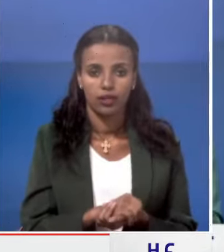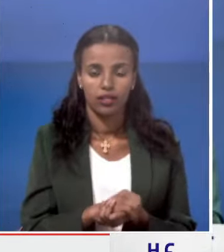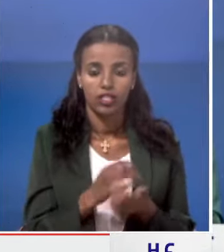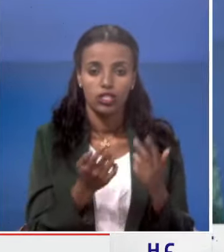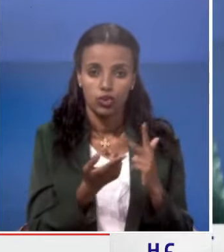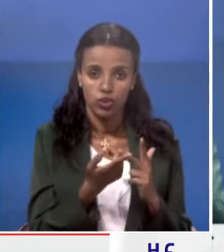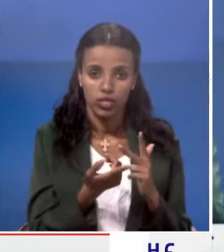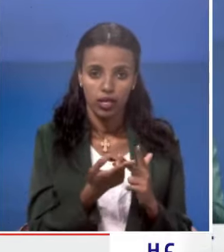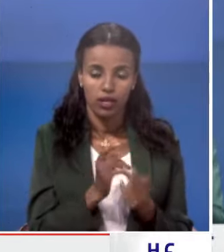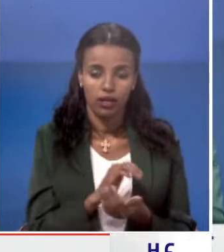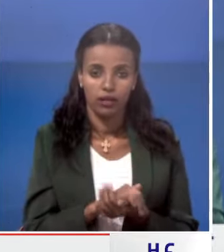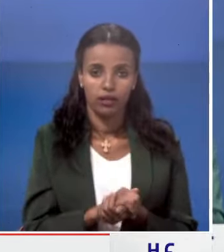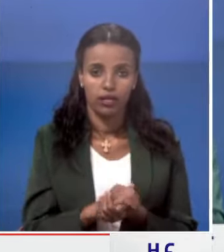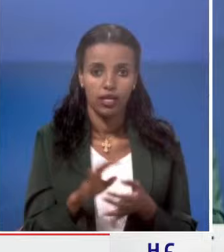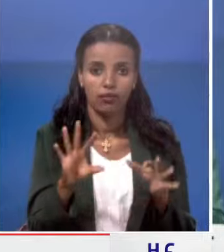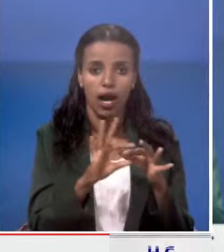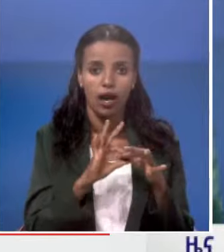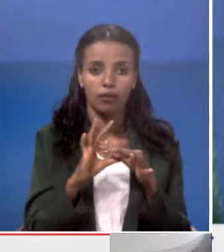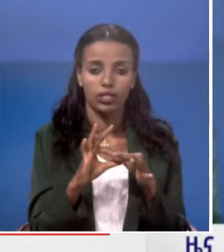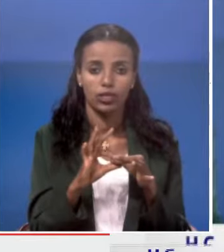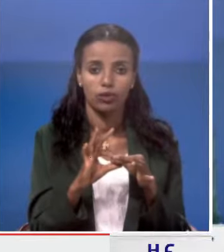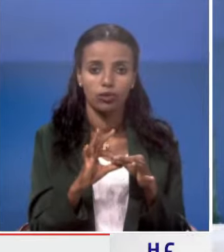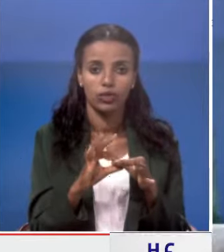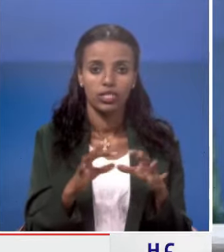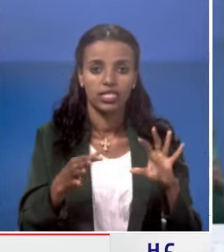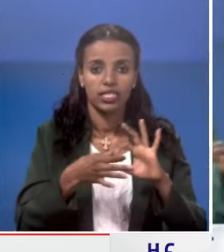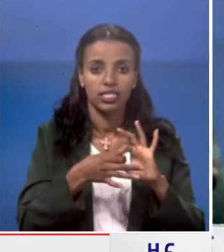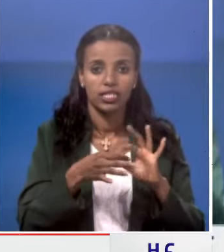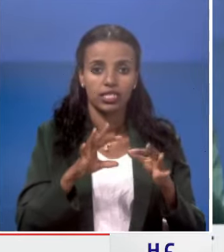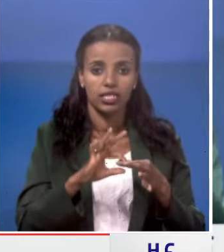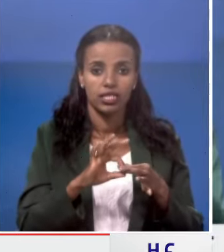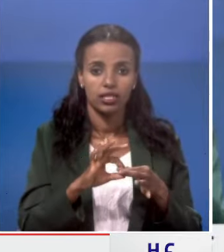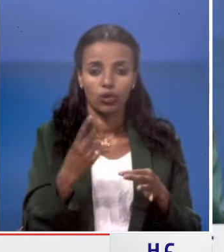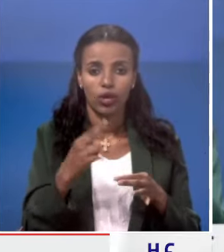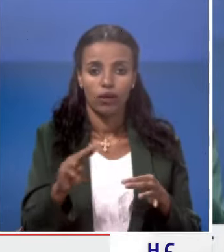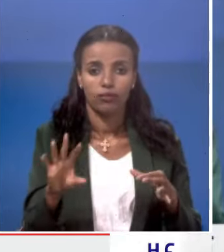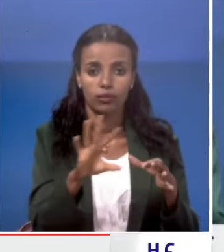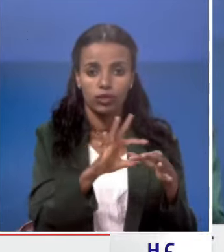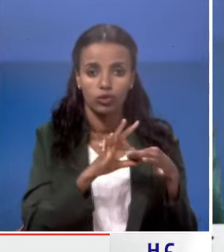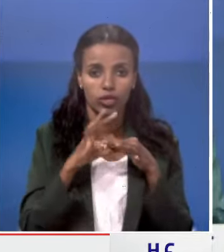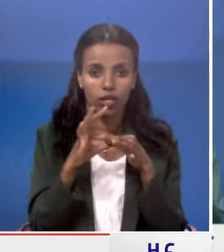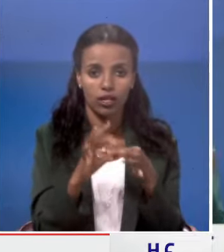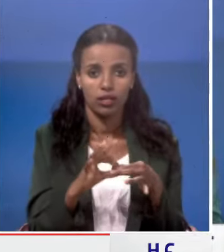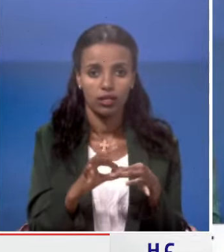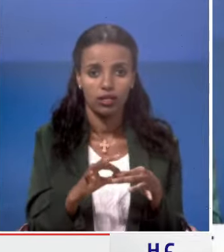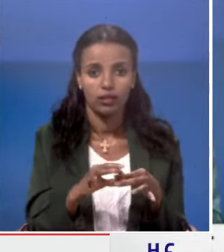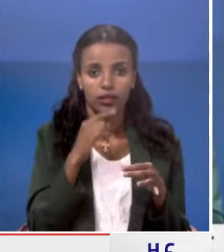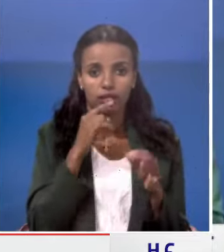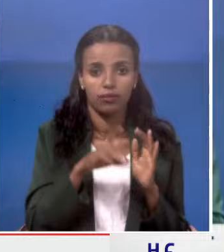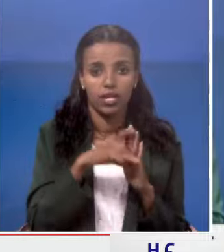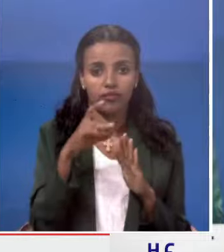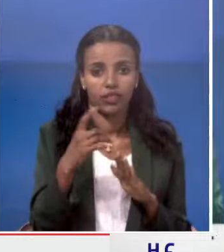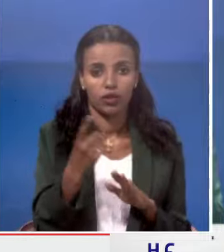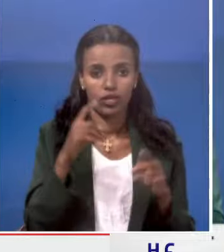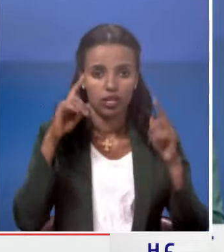ሶስተኛ የማህበረሰቡ ትስስር ወይም ሶሻል ፋብሪክስ የምንለው በከፍተኛ ደረጃ